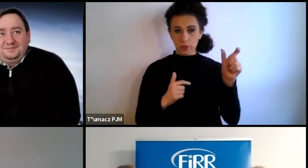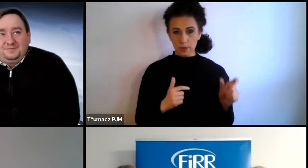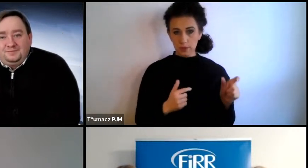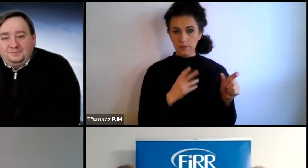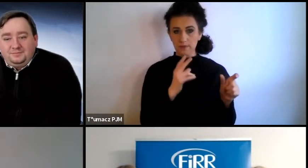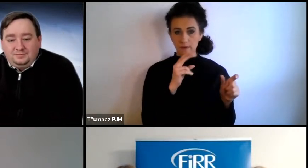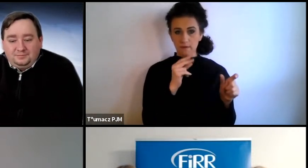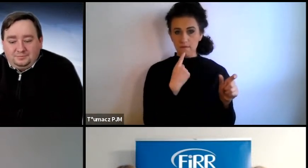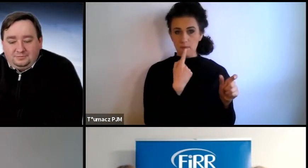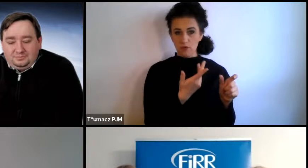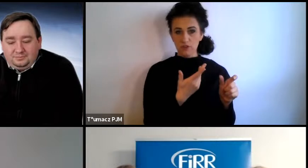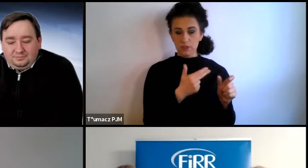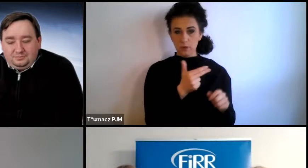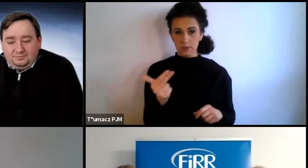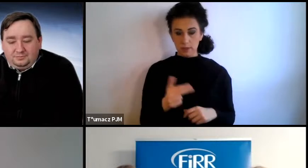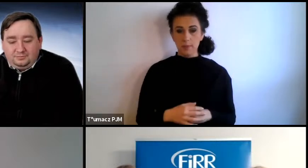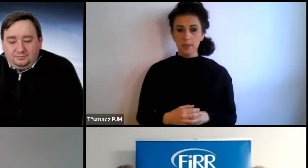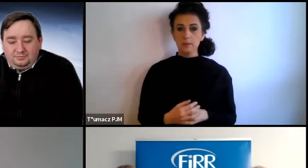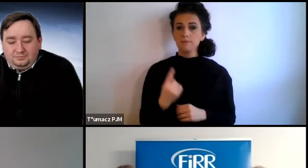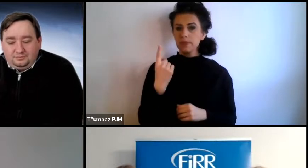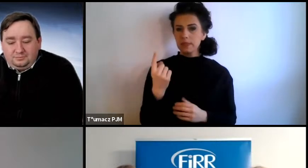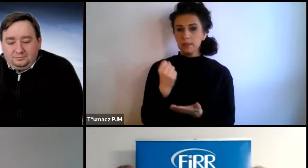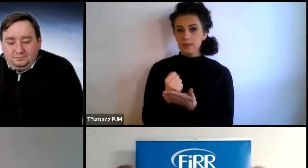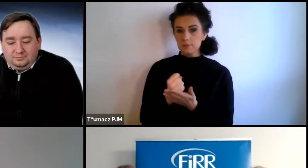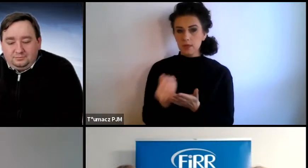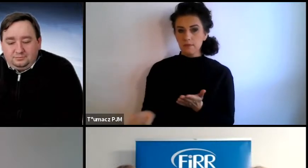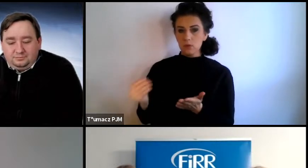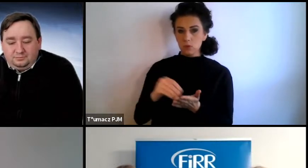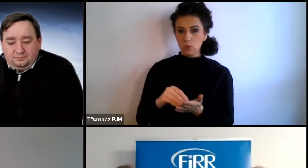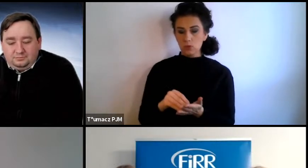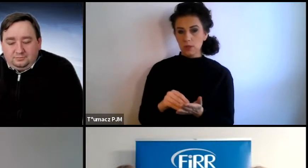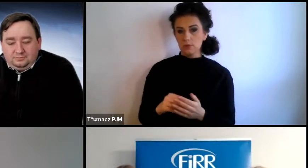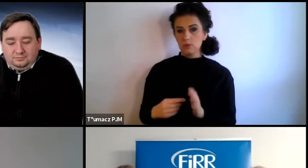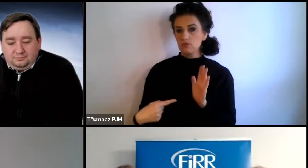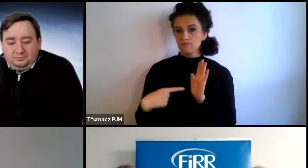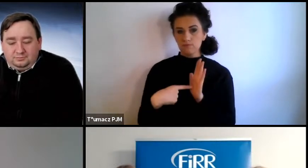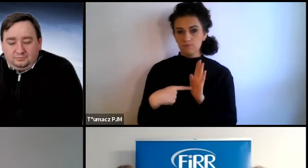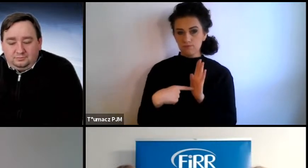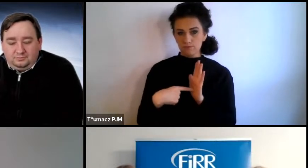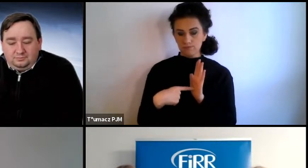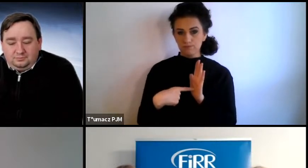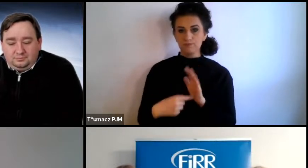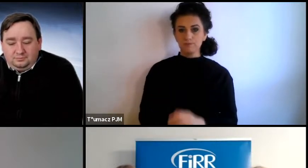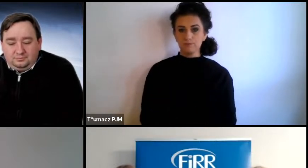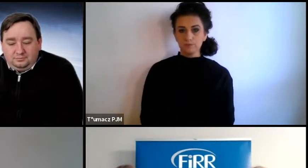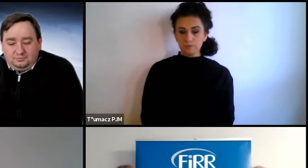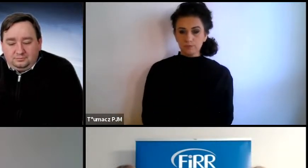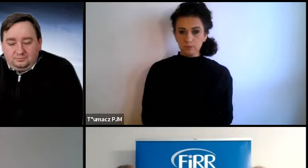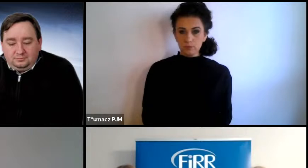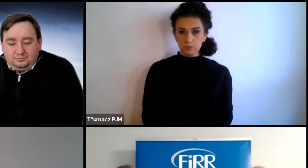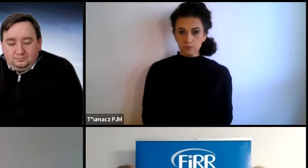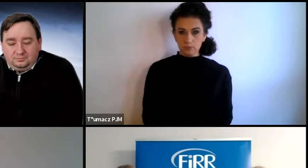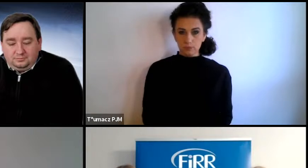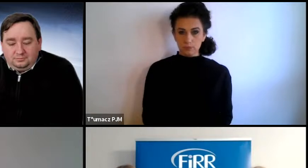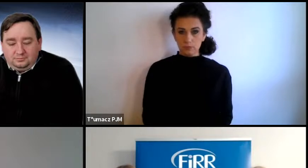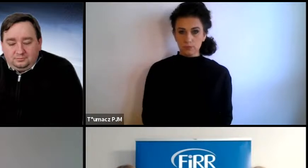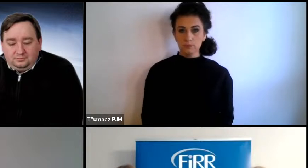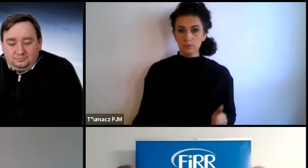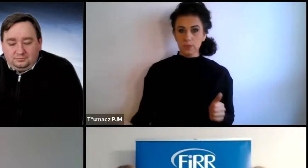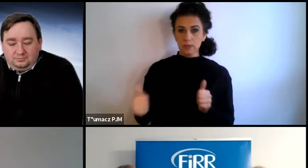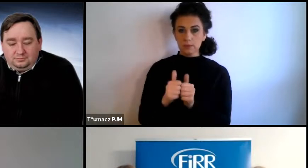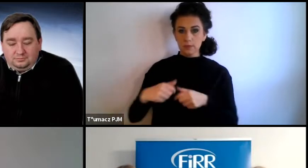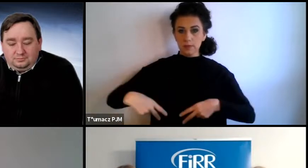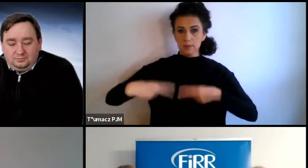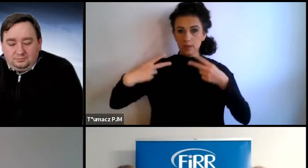tematu. Jedyne, na co chciałam zwrócić uwagę, to to, że przechodząc na asystę zdalną,